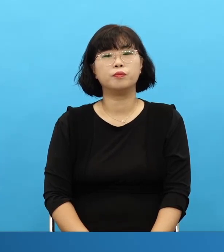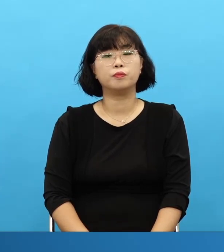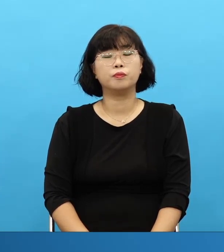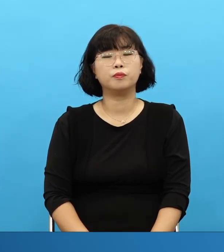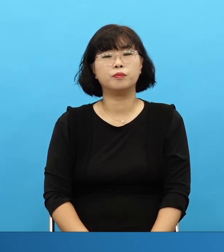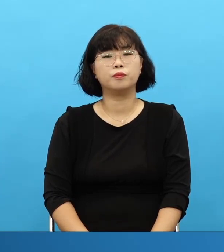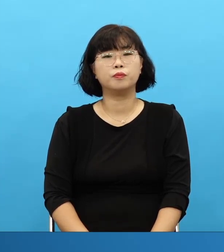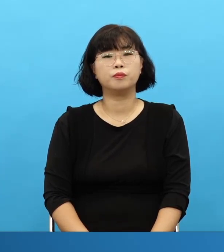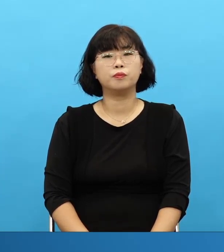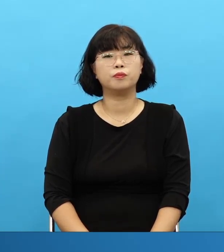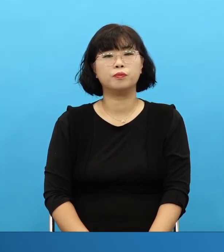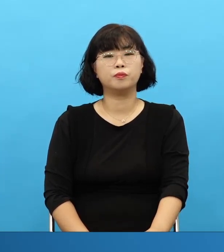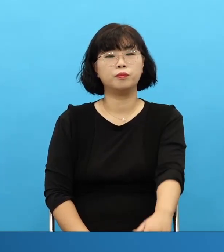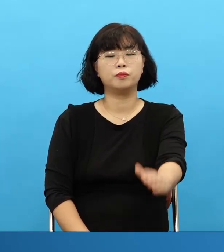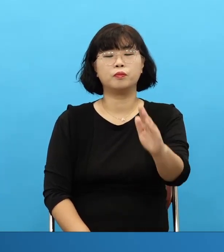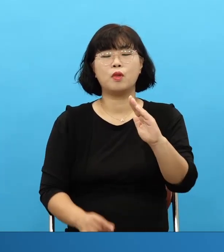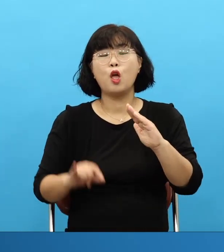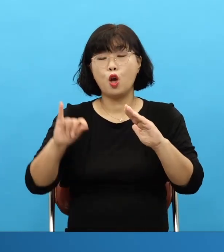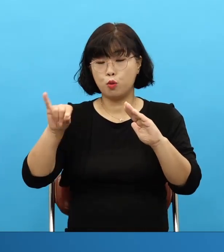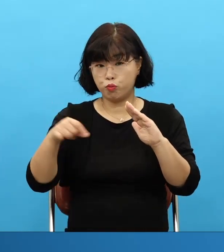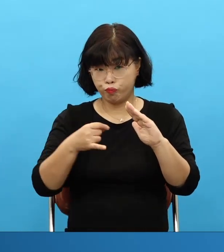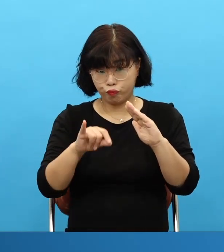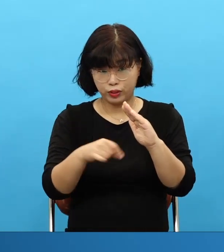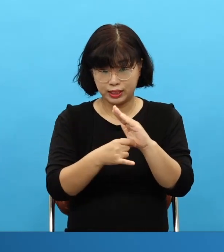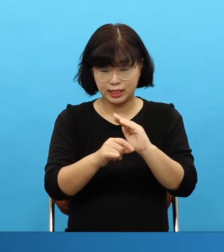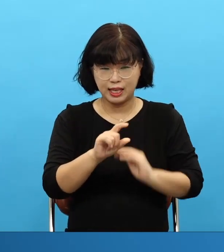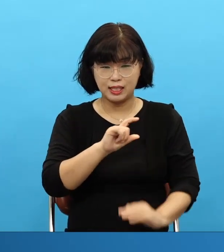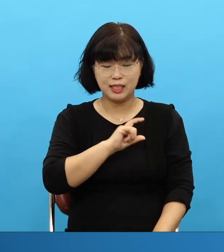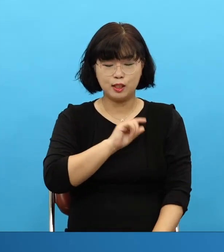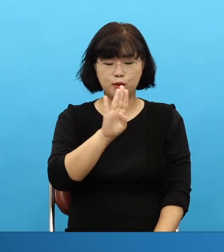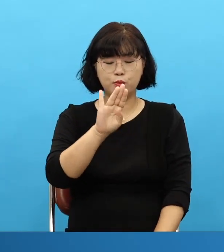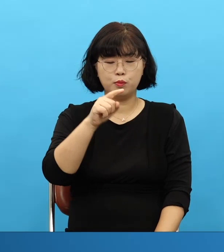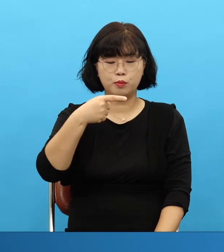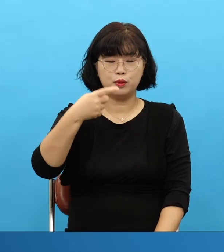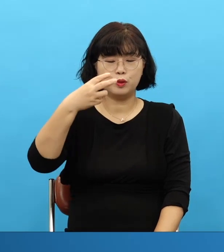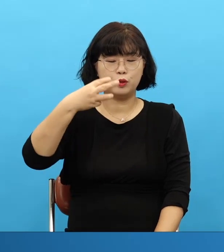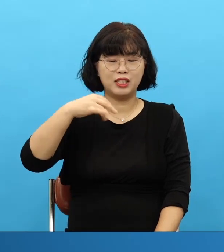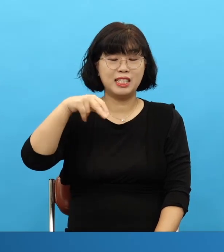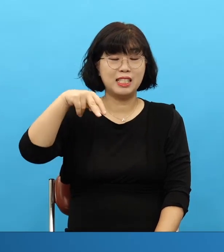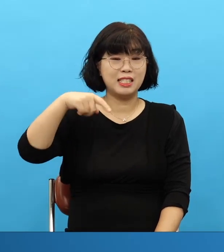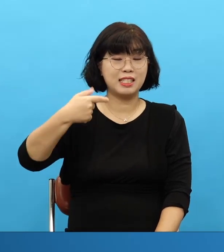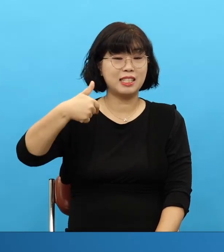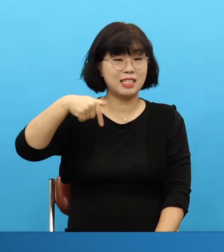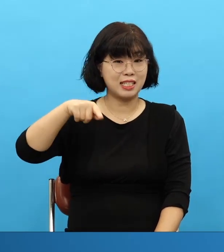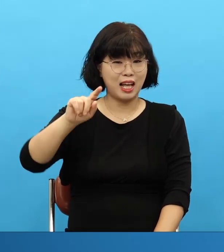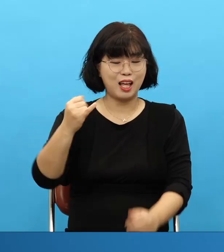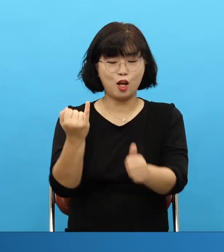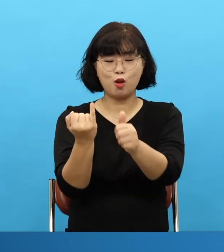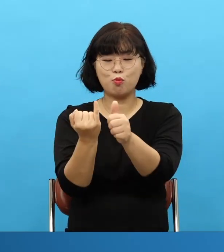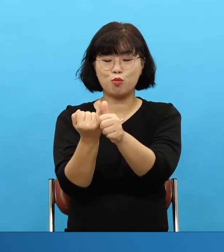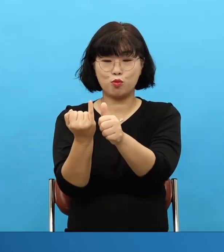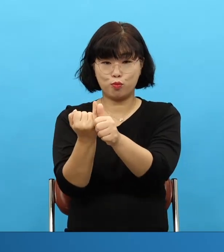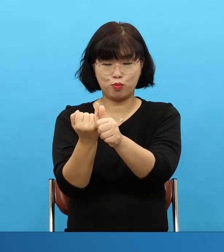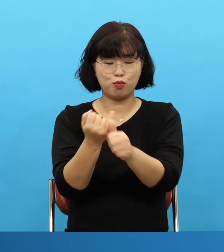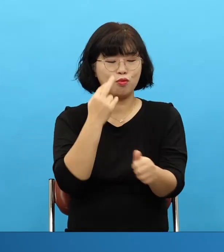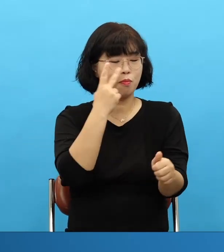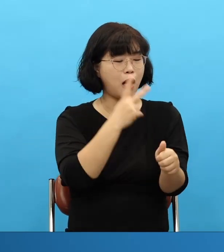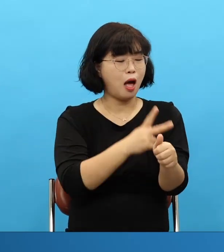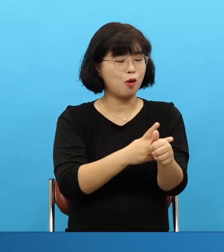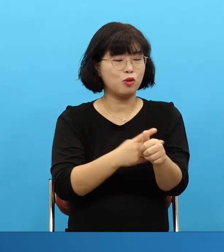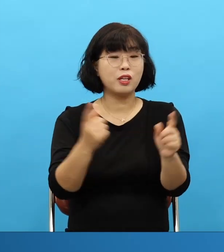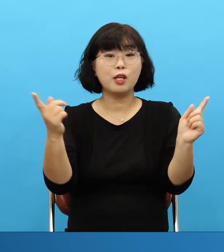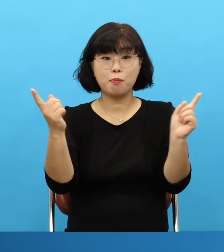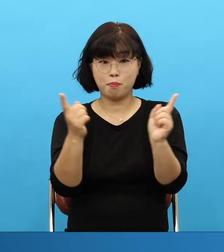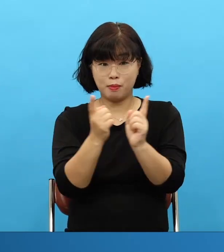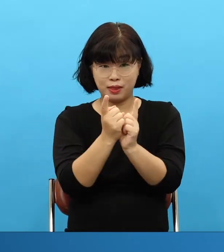브리스가 부부와 바울의 만난 현장이죠. This is a field where we see Priscilla and Aquila meeting with Paul. 예,